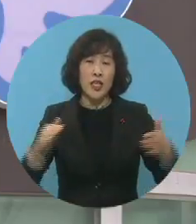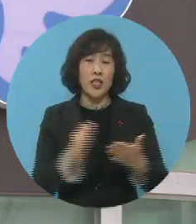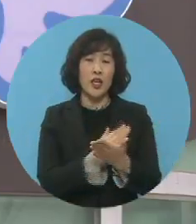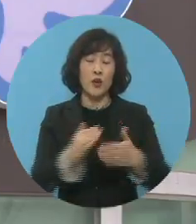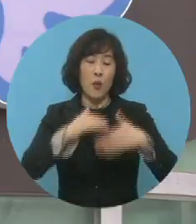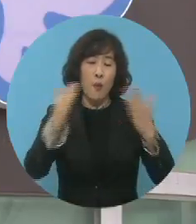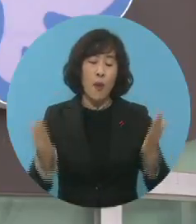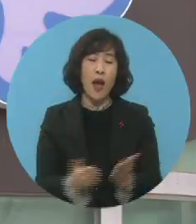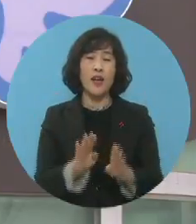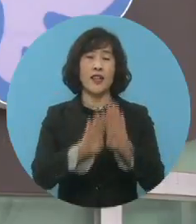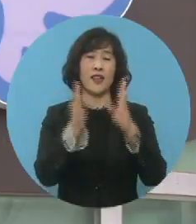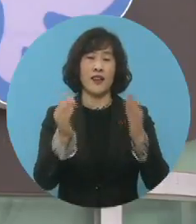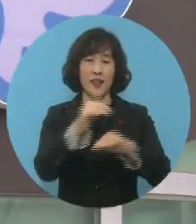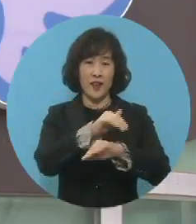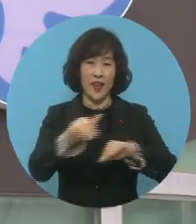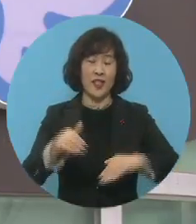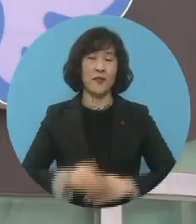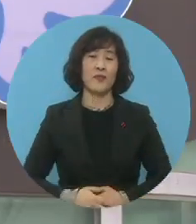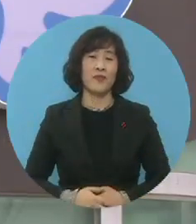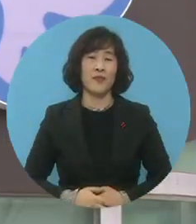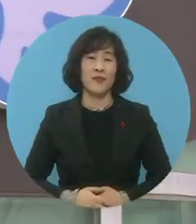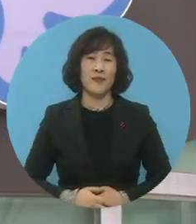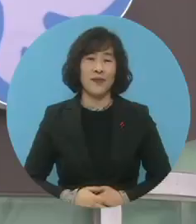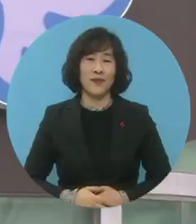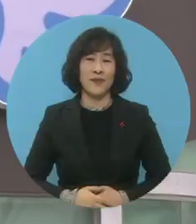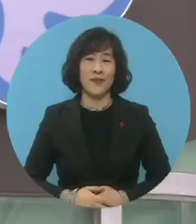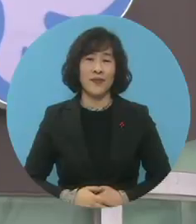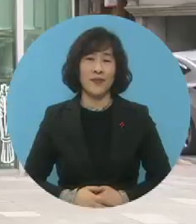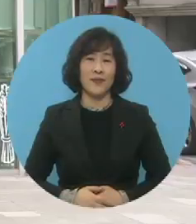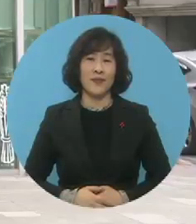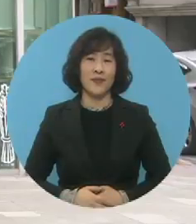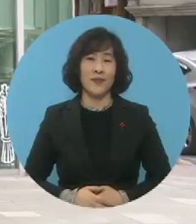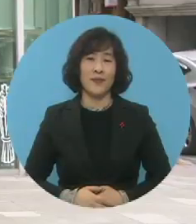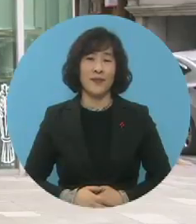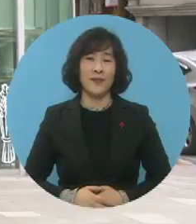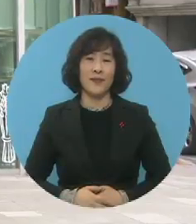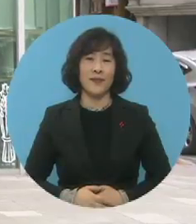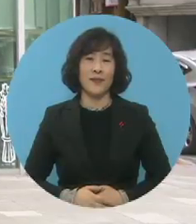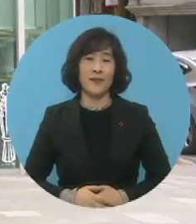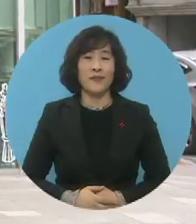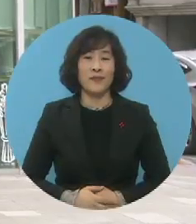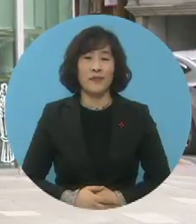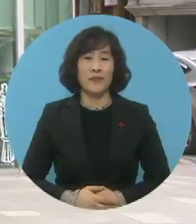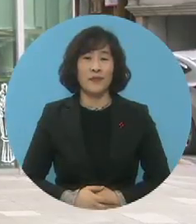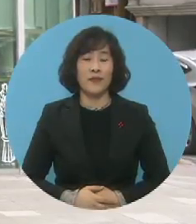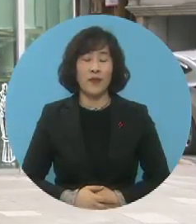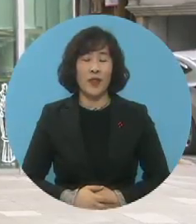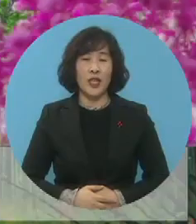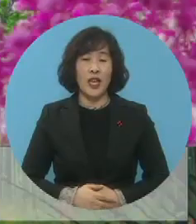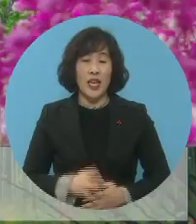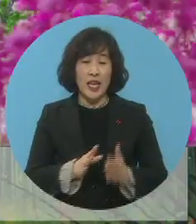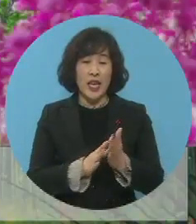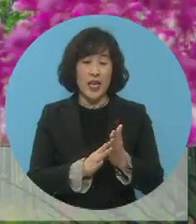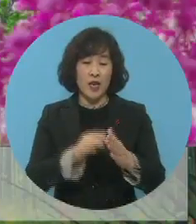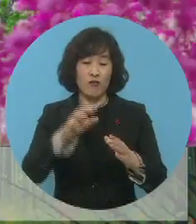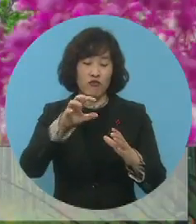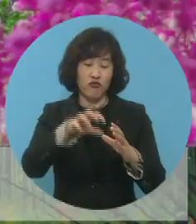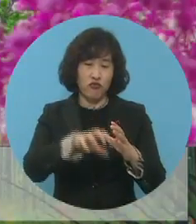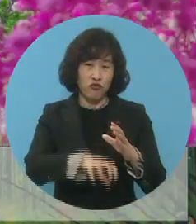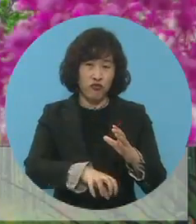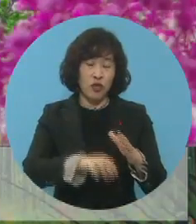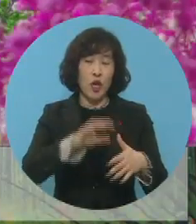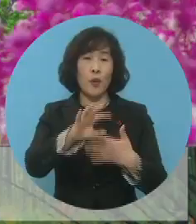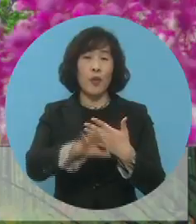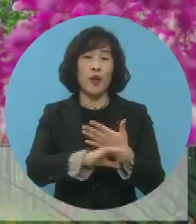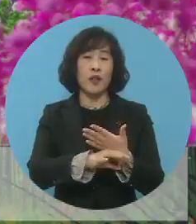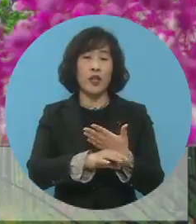중심으로 천사들의 나눔방을 개설할 계획입니다. 생명의 땅 전남 도정 뉴스 윤진욱입니다. 천일 동안